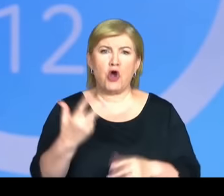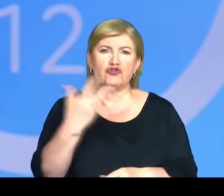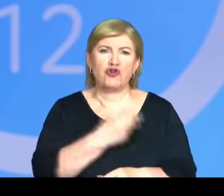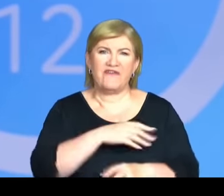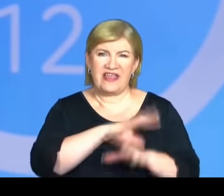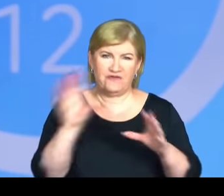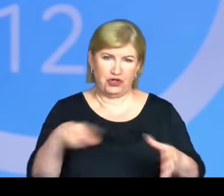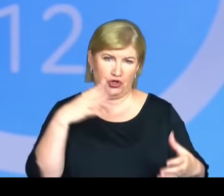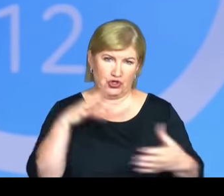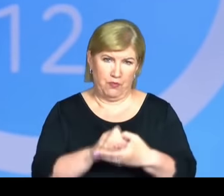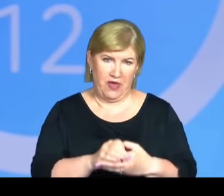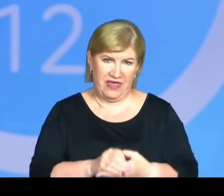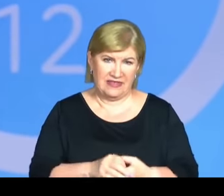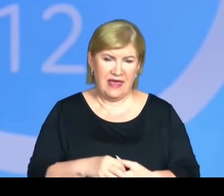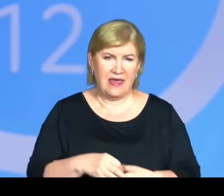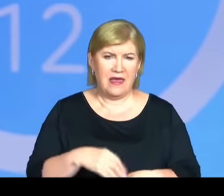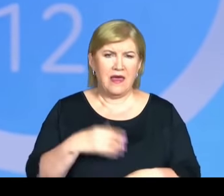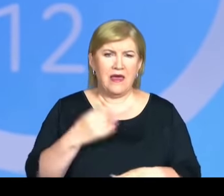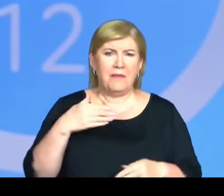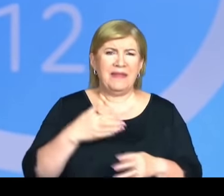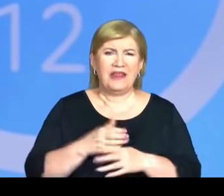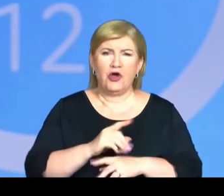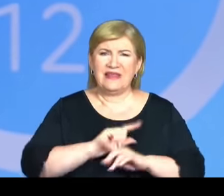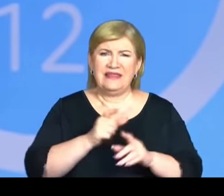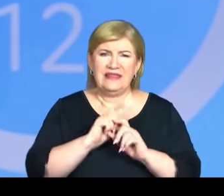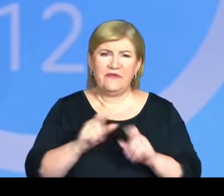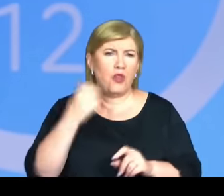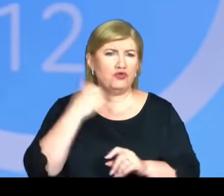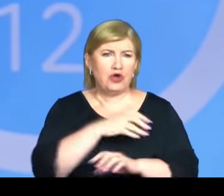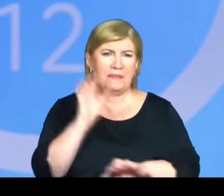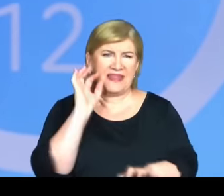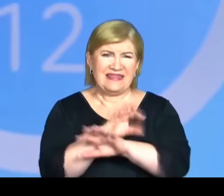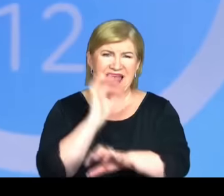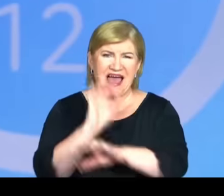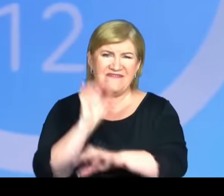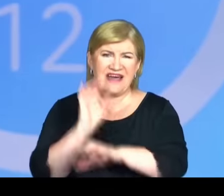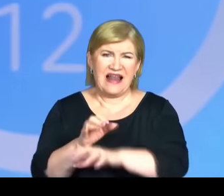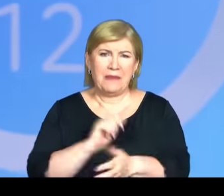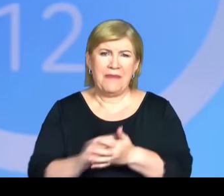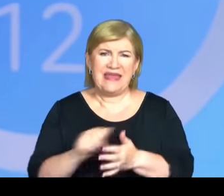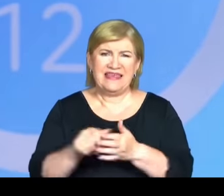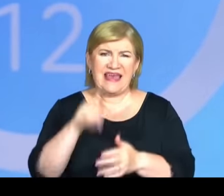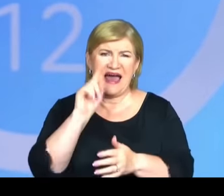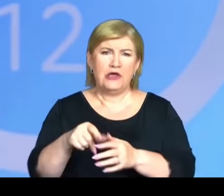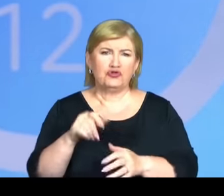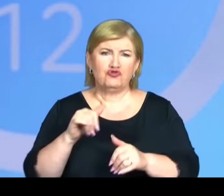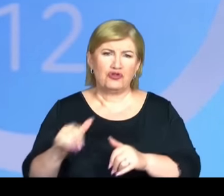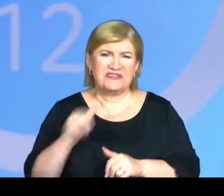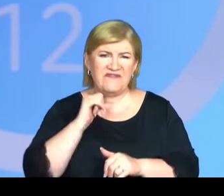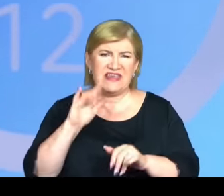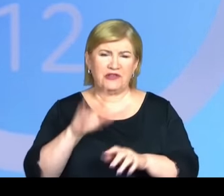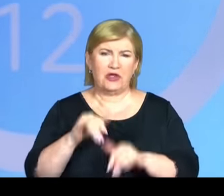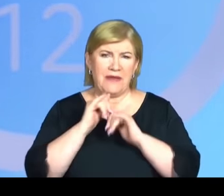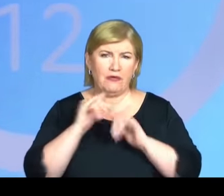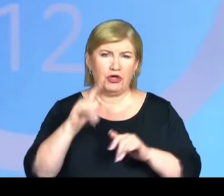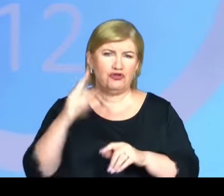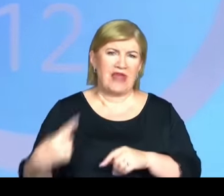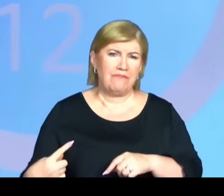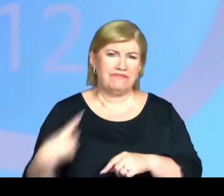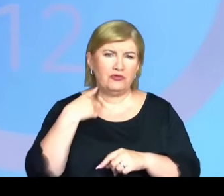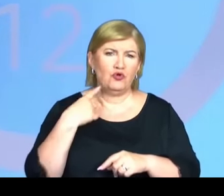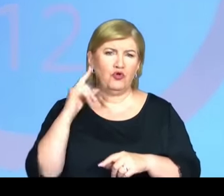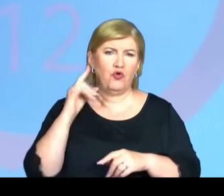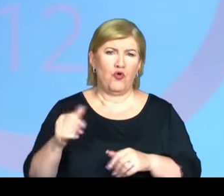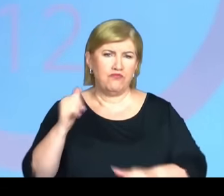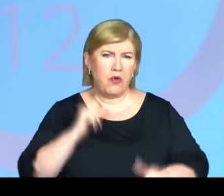spojené. Aby som uvedol milión iných dôvodov, keď ľuďom nadávali médiá, že sú dobytok a svine, ktoré majú kvičať na bitúnku od bolesti, keď sa